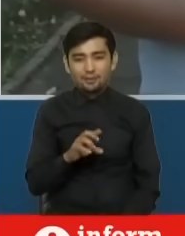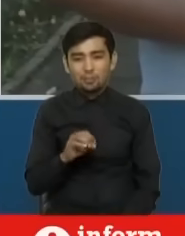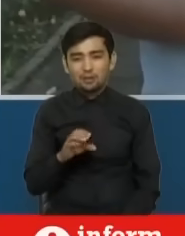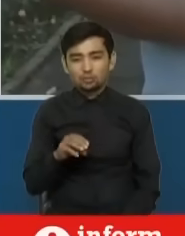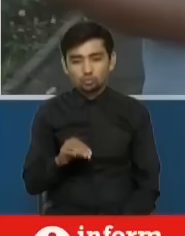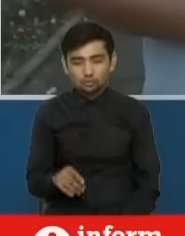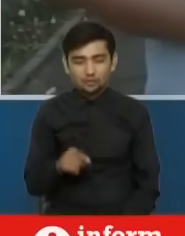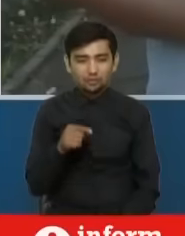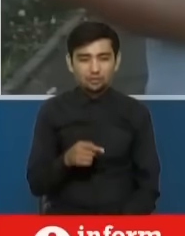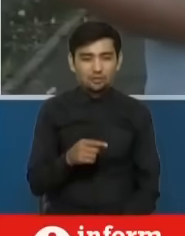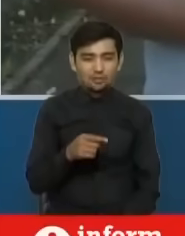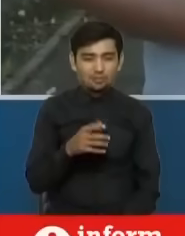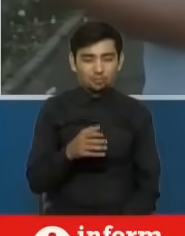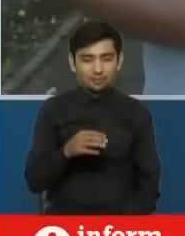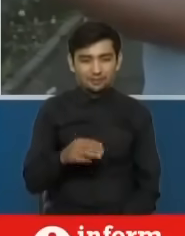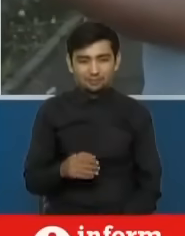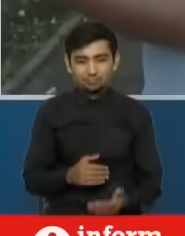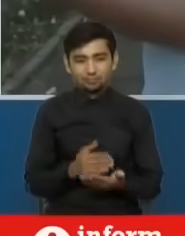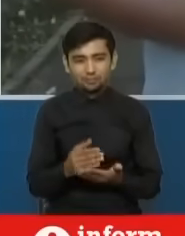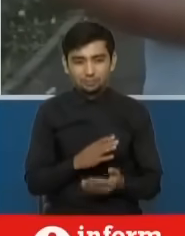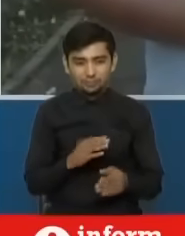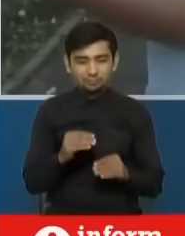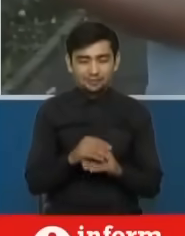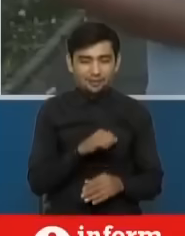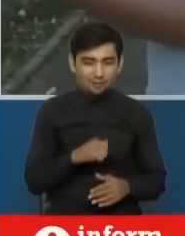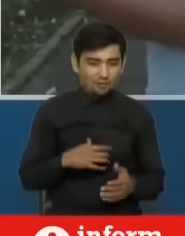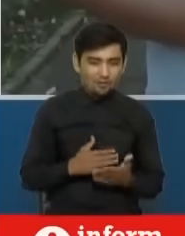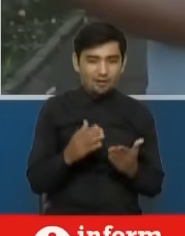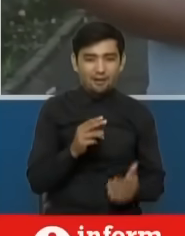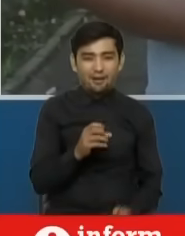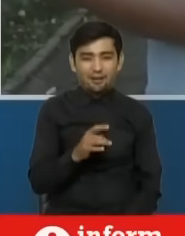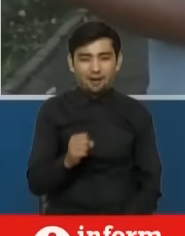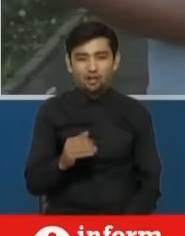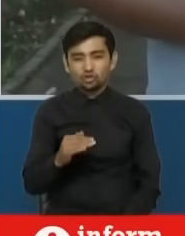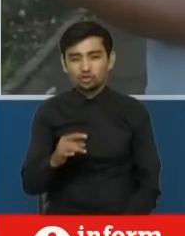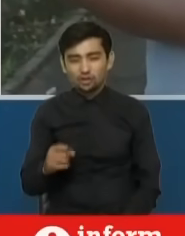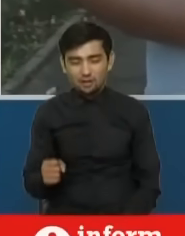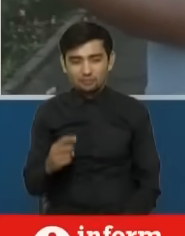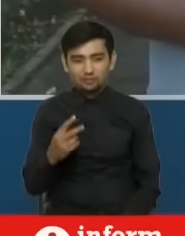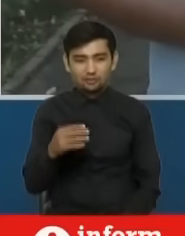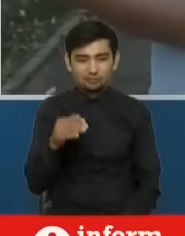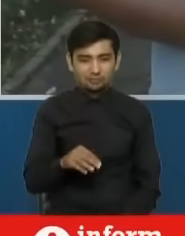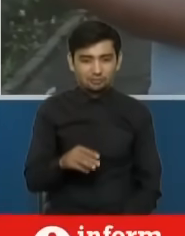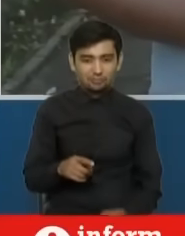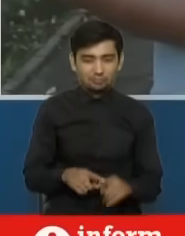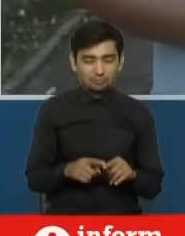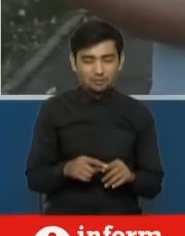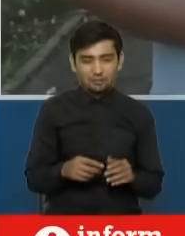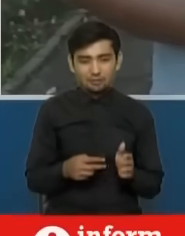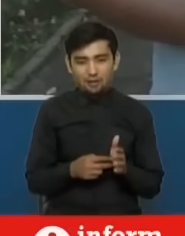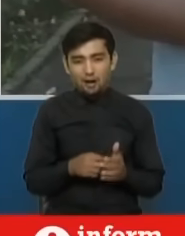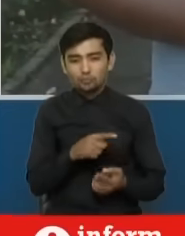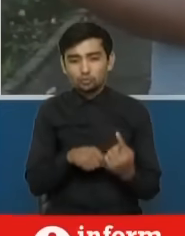1,5 теңгеге өскен, ал халық арасында ең жоғары сұранысқа ие қаражыра көмірінің бір тоннасы 20,000 теңгеге жуықтайды. Кәсіпкерлер